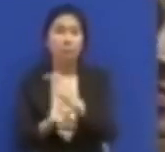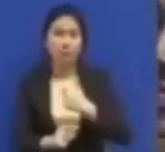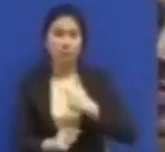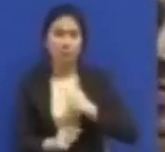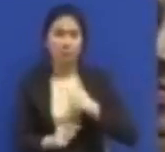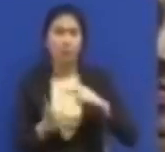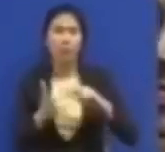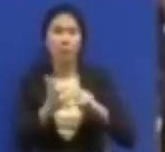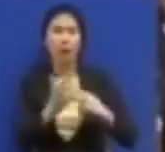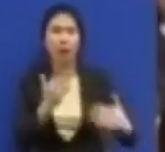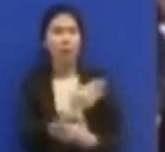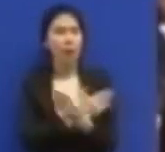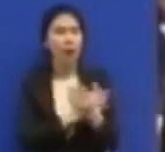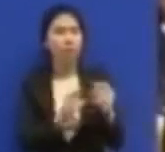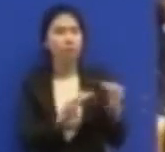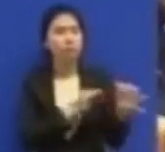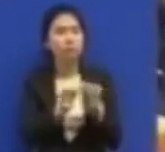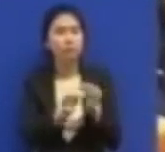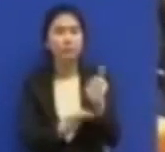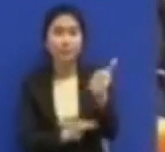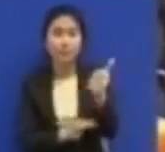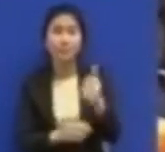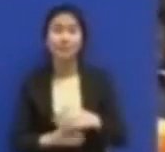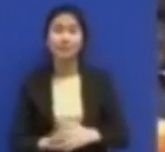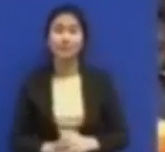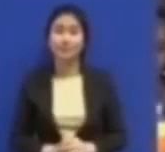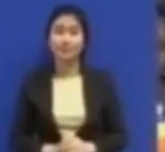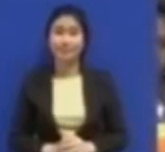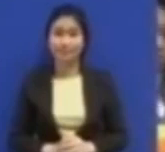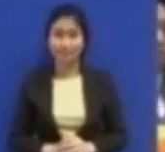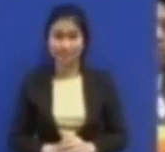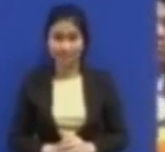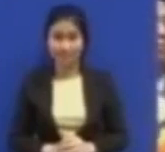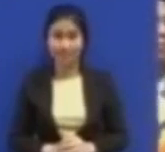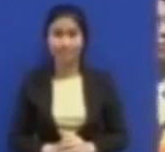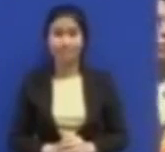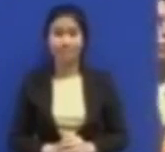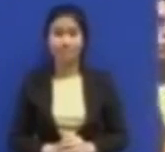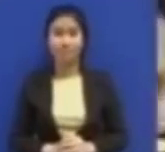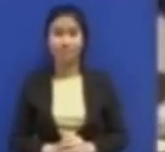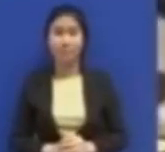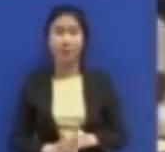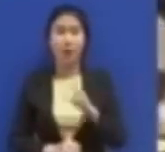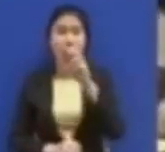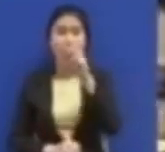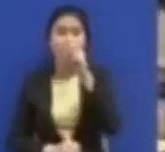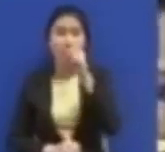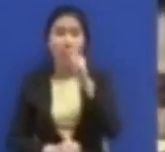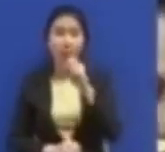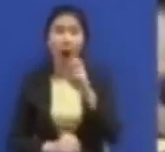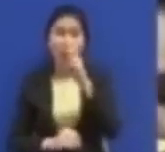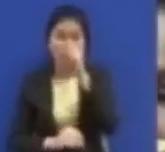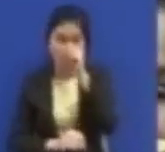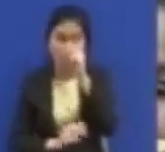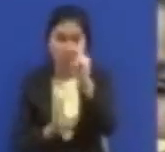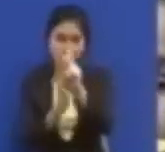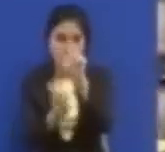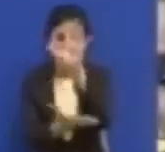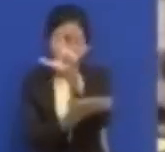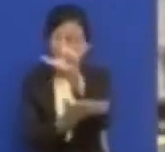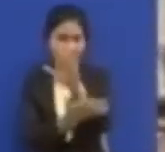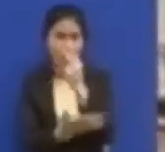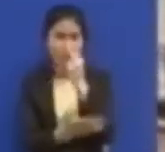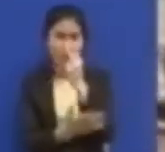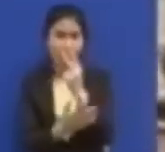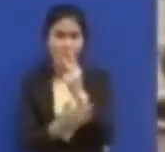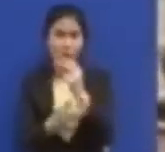รายไป ท่านประธานครับ เดี๋ยวจะหาว่า ท่านอ่านข้อบังคับนะครับข้อ47ทุก